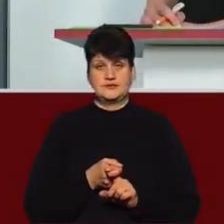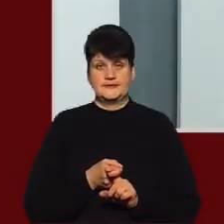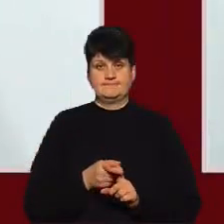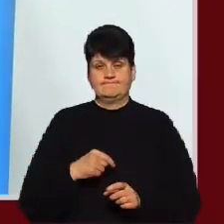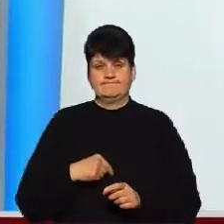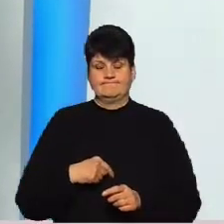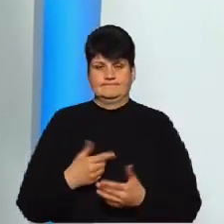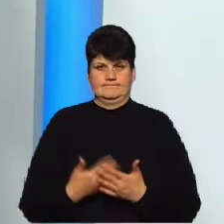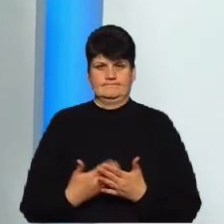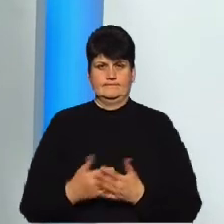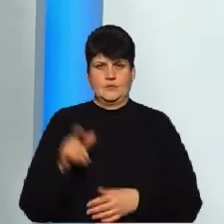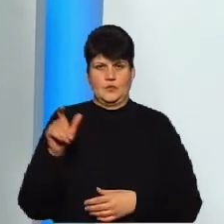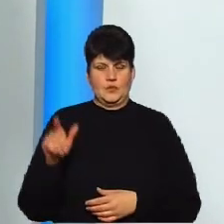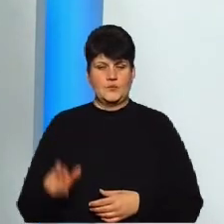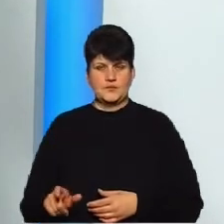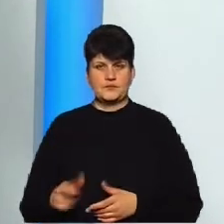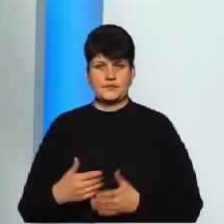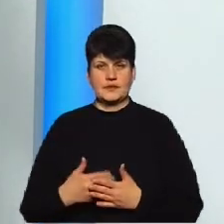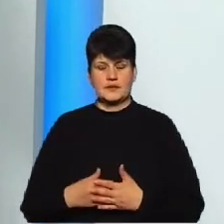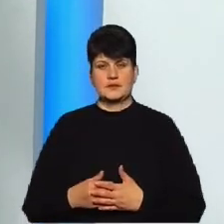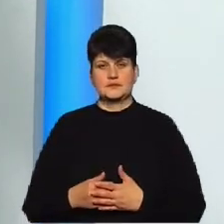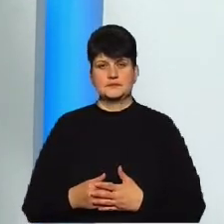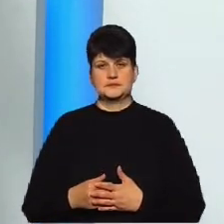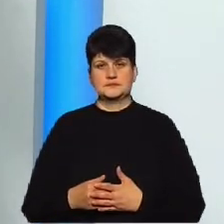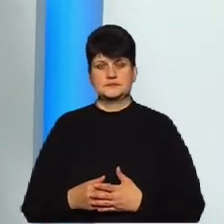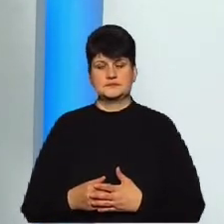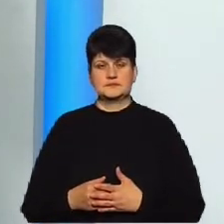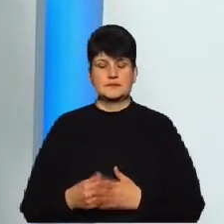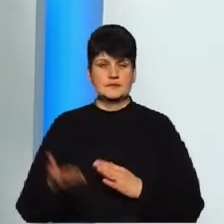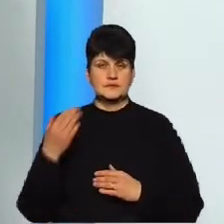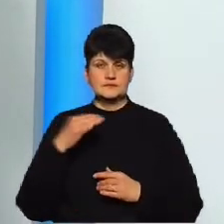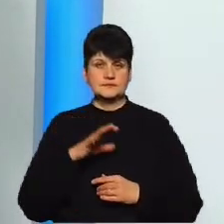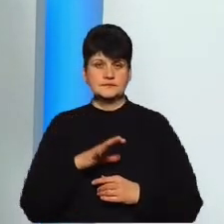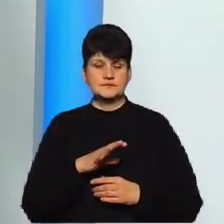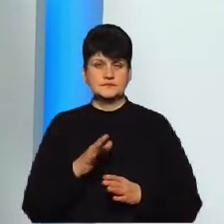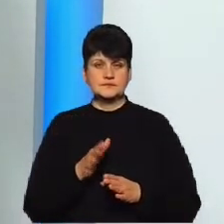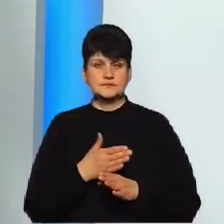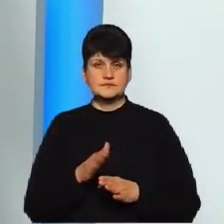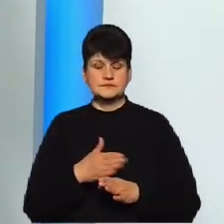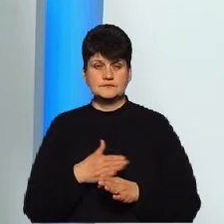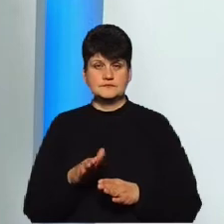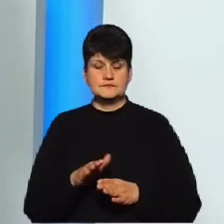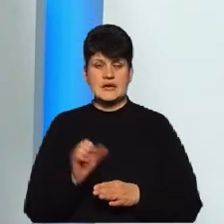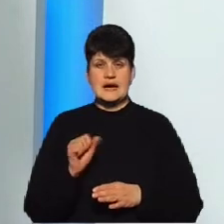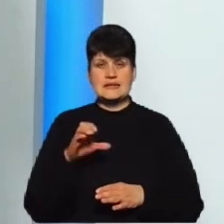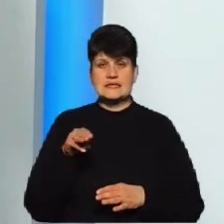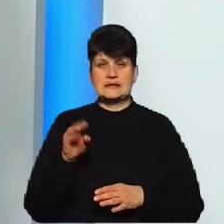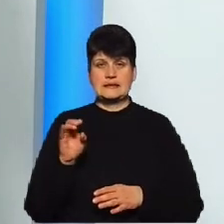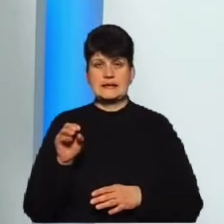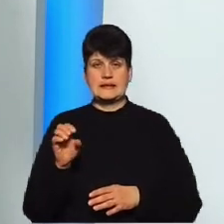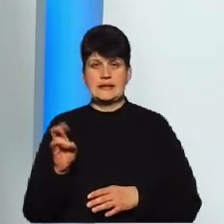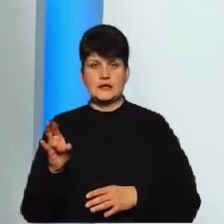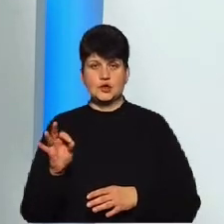Личко виділяв такі типи, як астеноневротичний тип, він